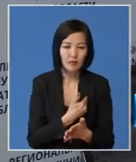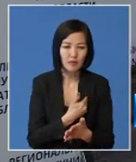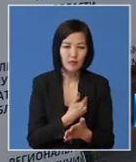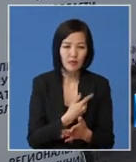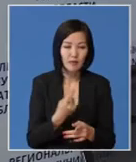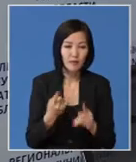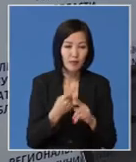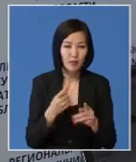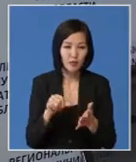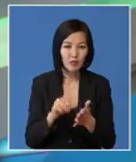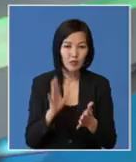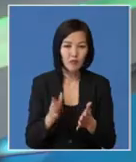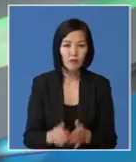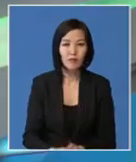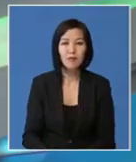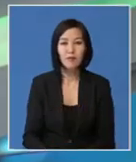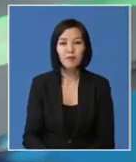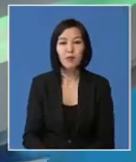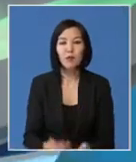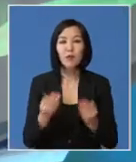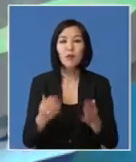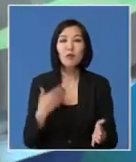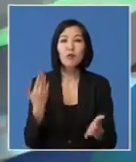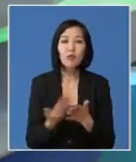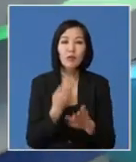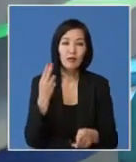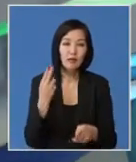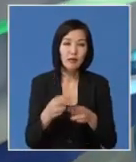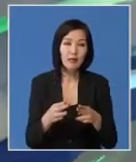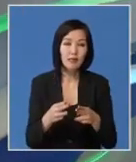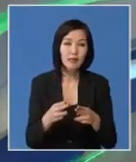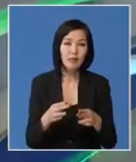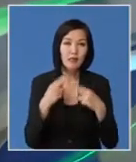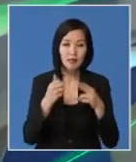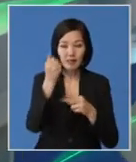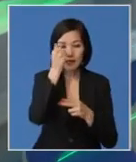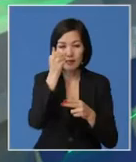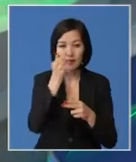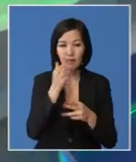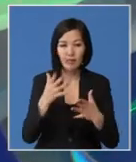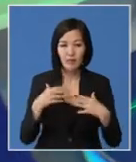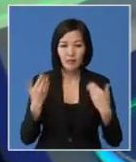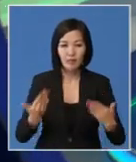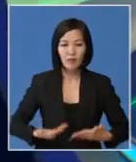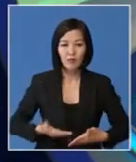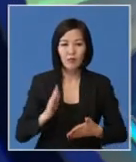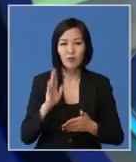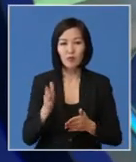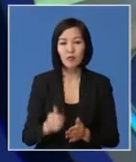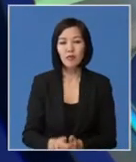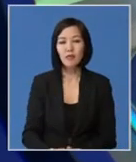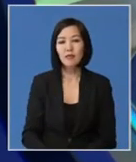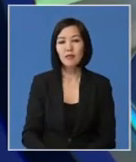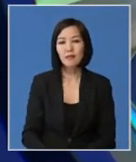рет қатысып отырмыз. Бүгінге келіп түскен ақпараттар легі осындай болды. Назар қойып тыңдағандарыңызға рахмет. Аман сау болыңыздар.